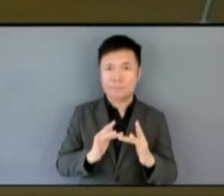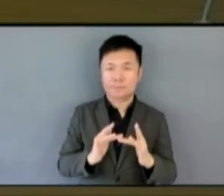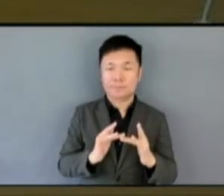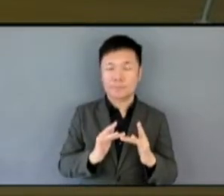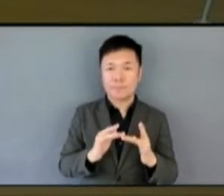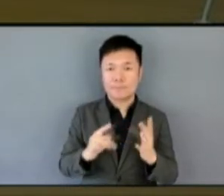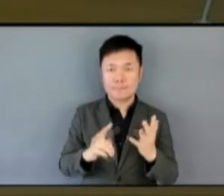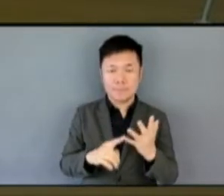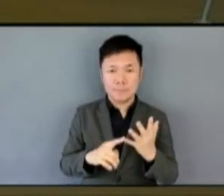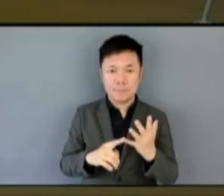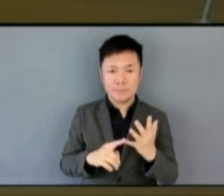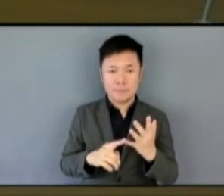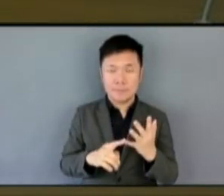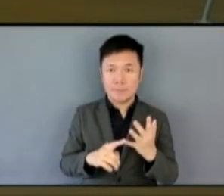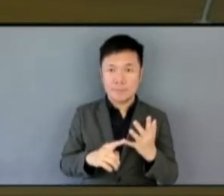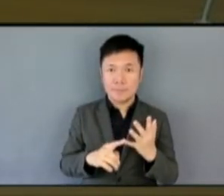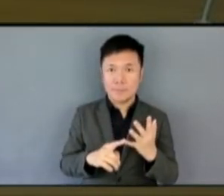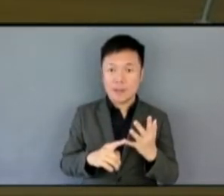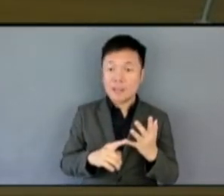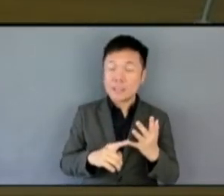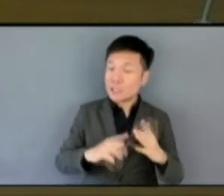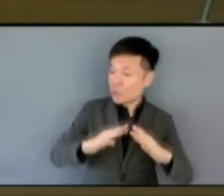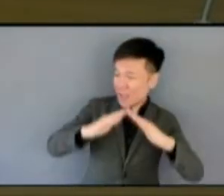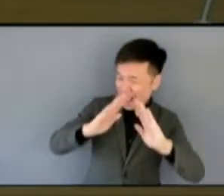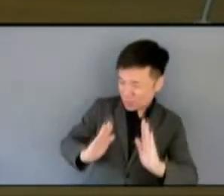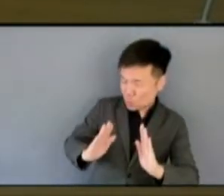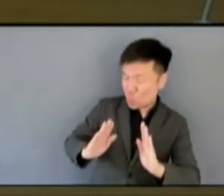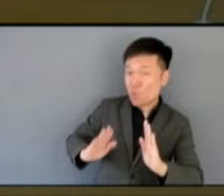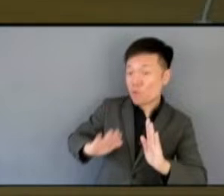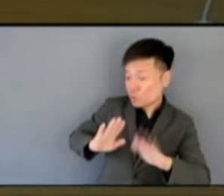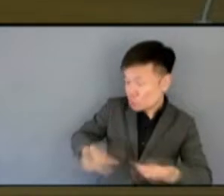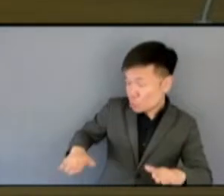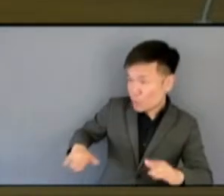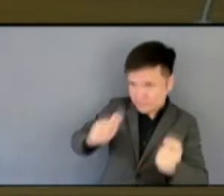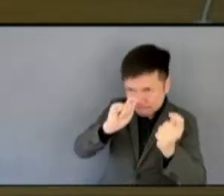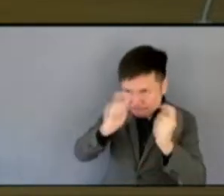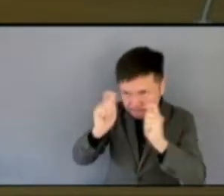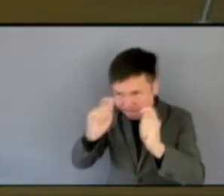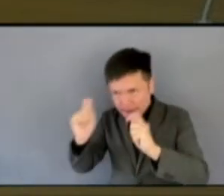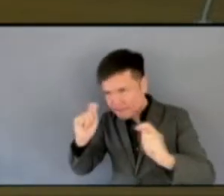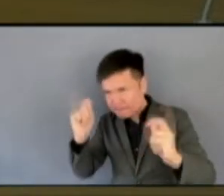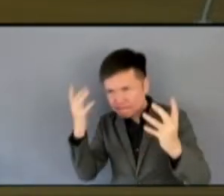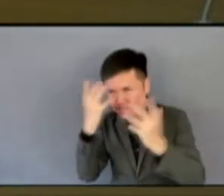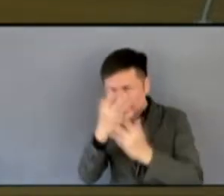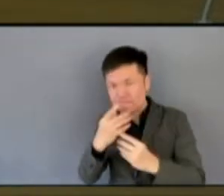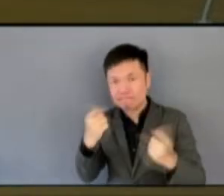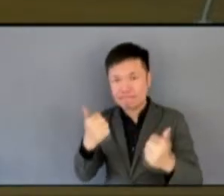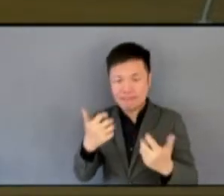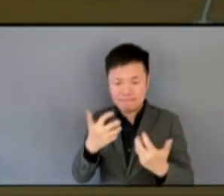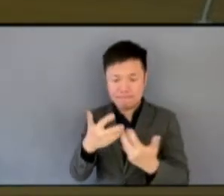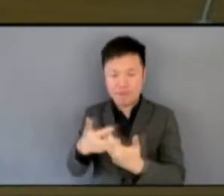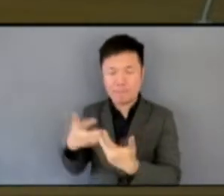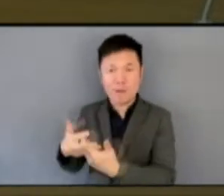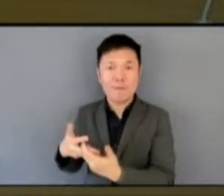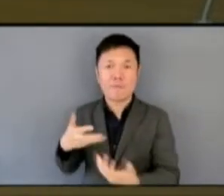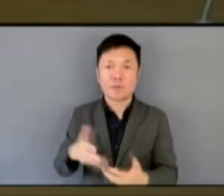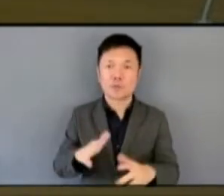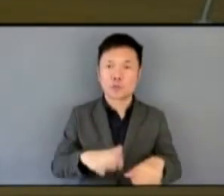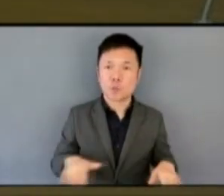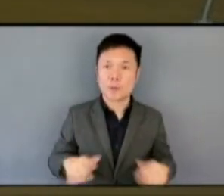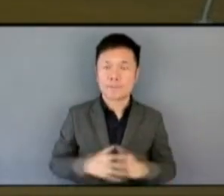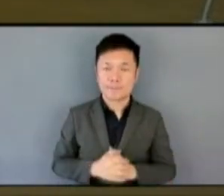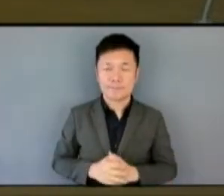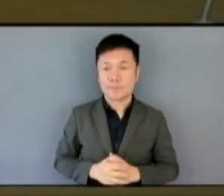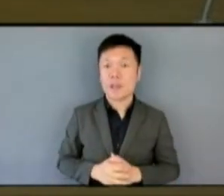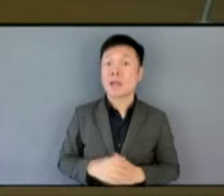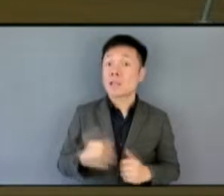другое. Уважаемый господин председатель, как я уже говорил, забота государства должна охватывать граждан